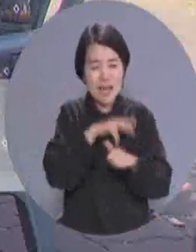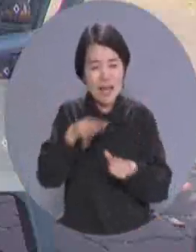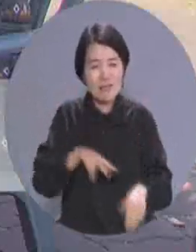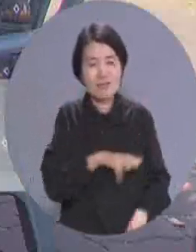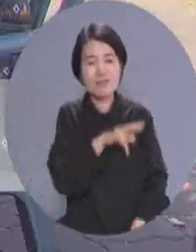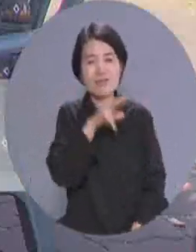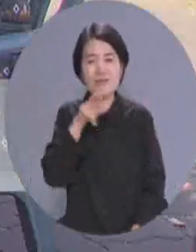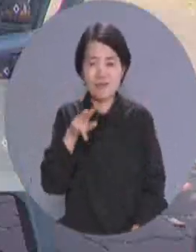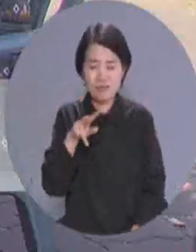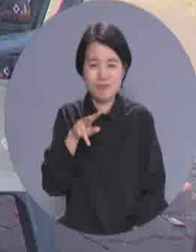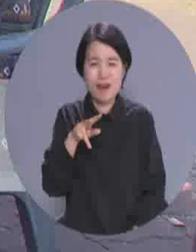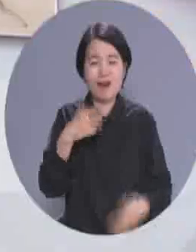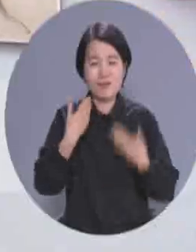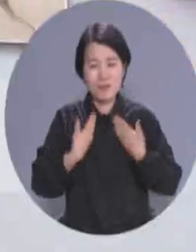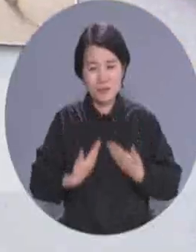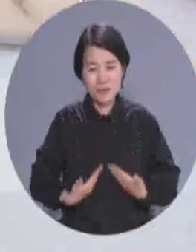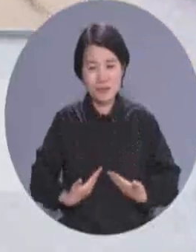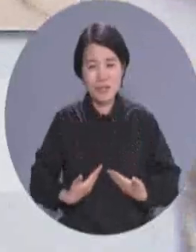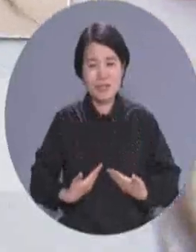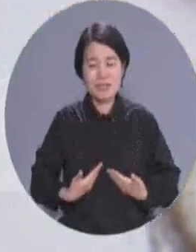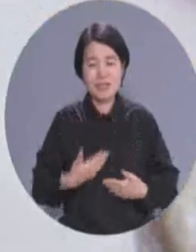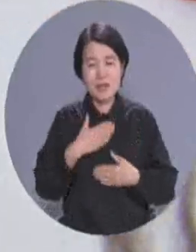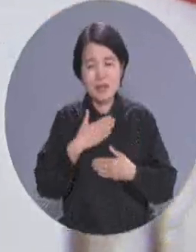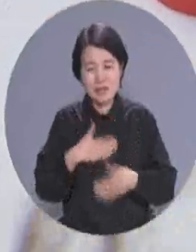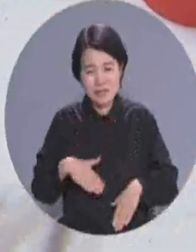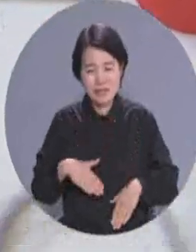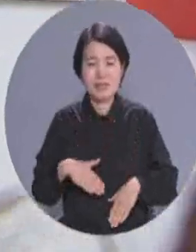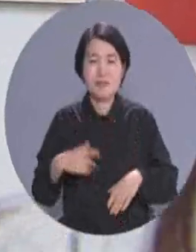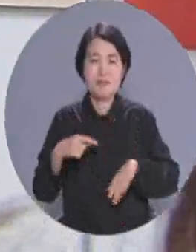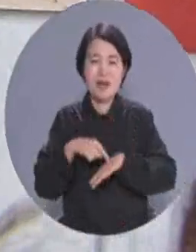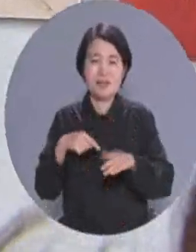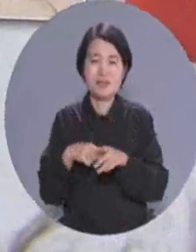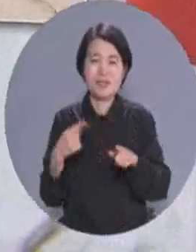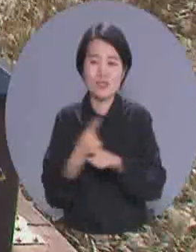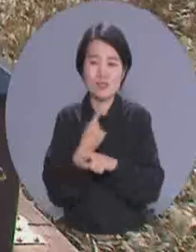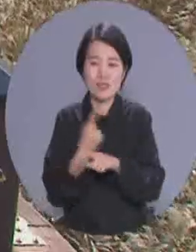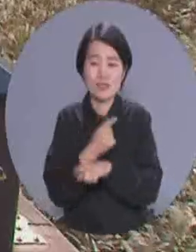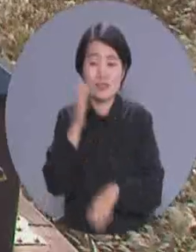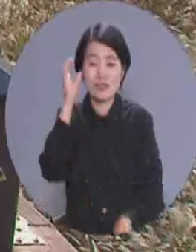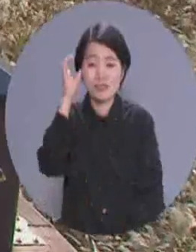자연의 소리를 들으면서 지친 마음을 치유하는 시간이 될 것으로 기대하고 있습니다